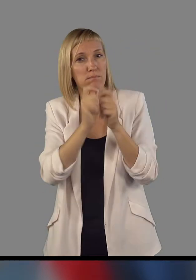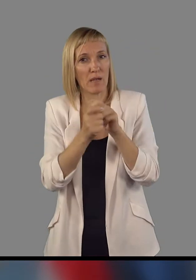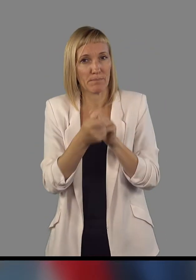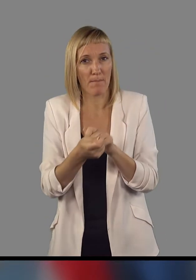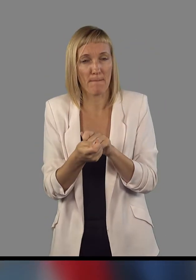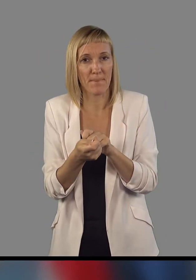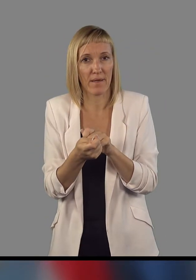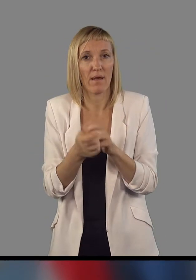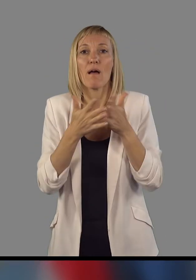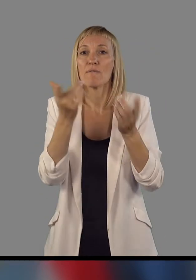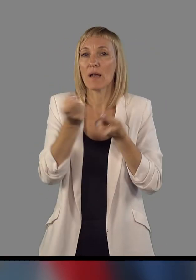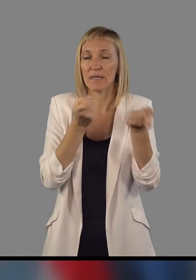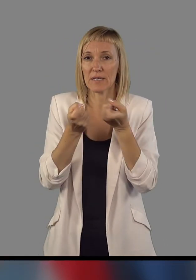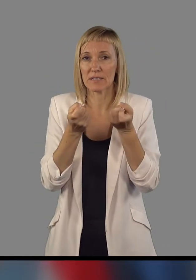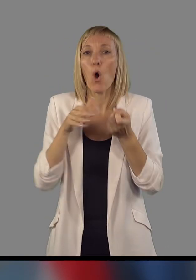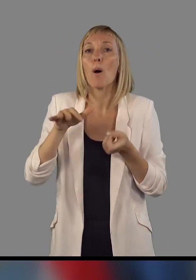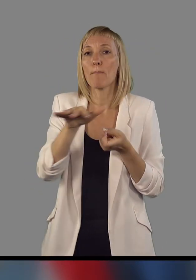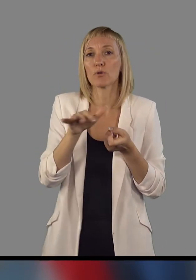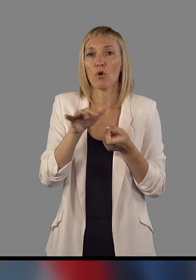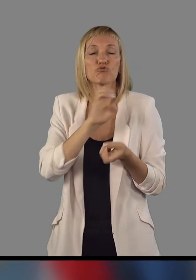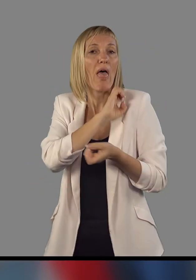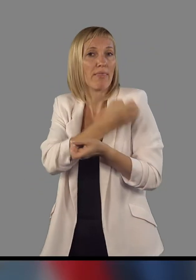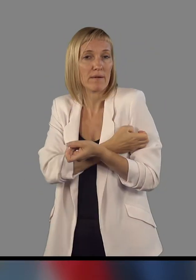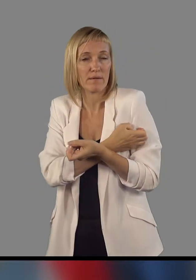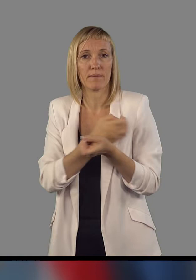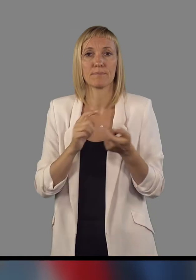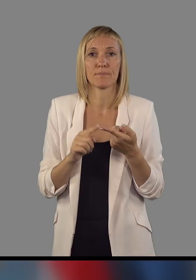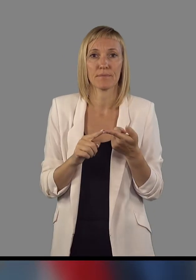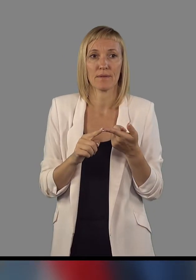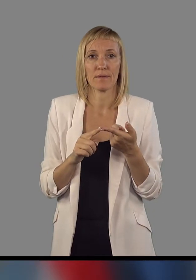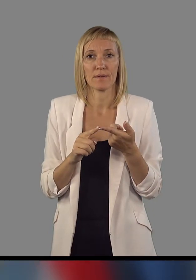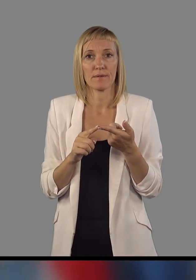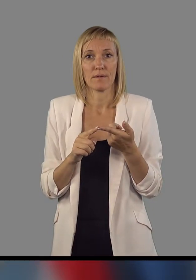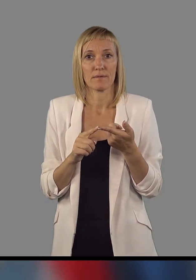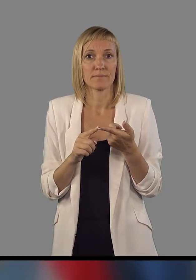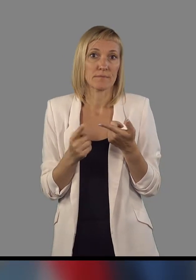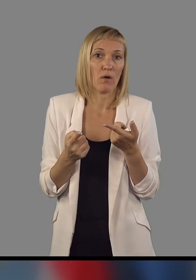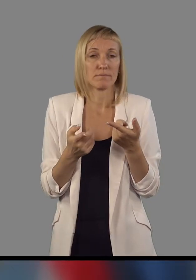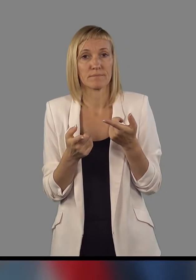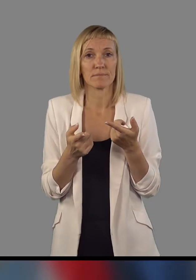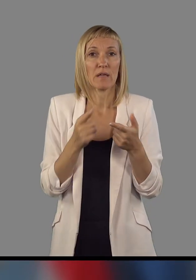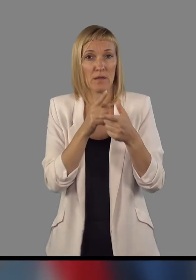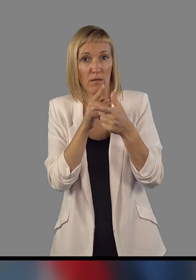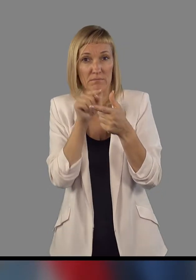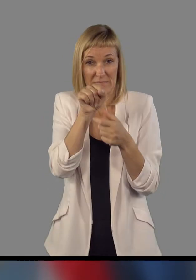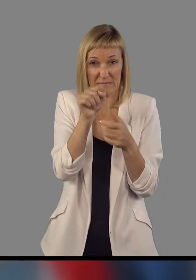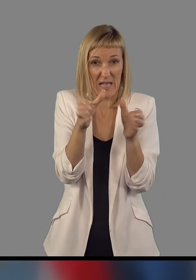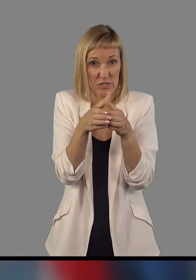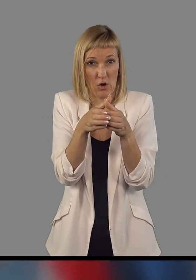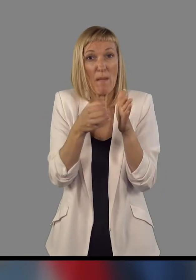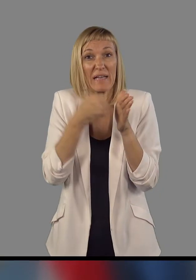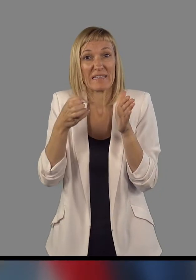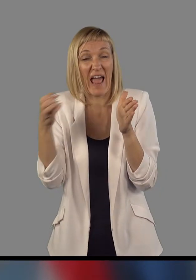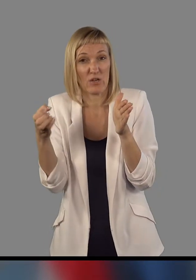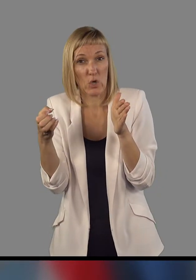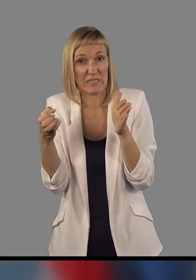na področju podnebnih sprememb, veliki izzivi na področju energetike. Tako da recimo samo